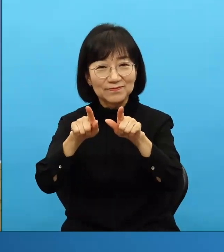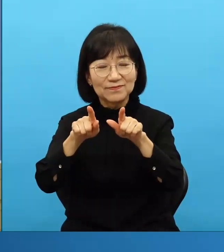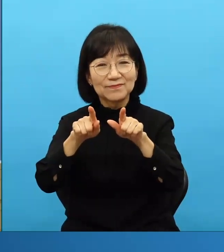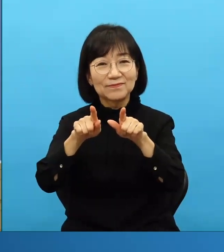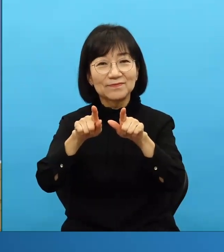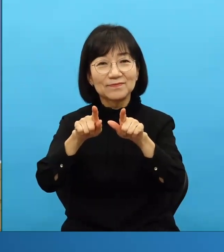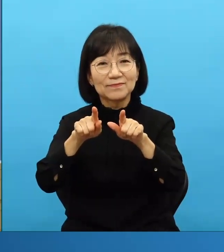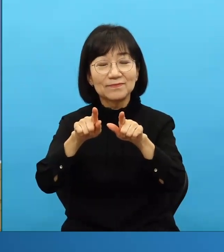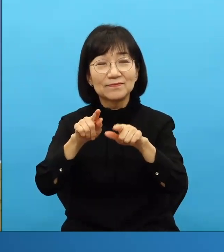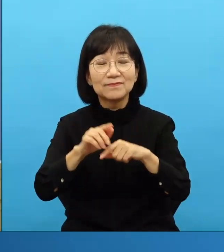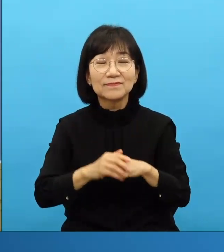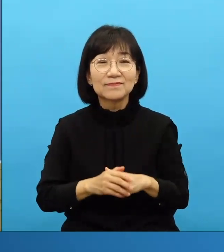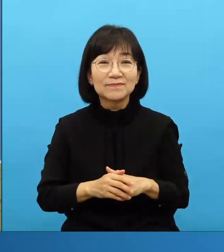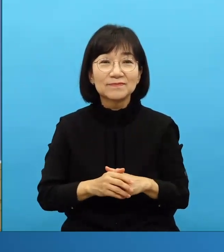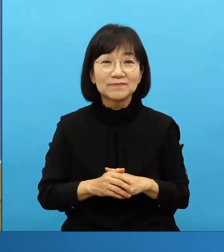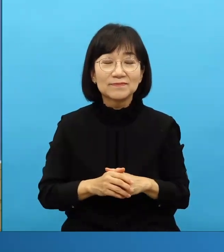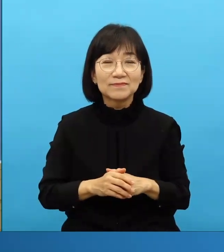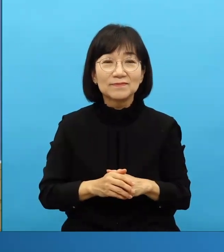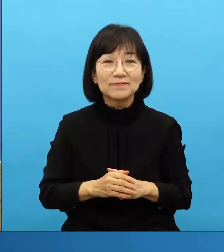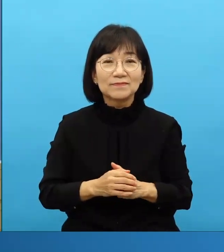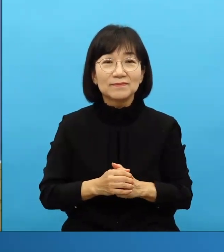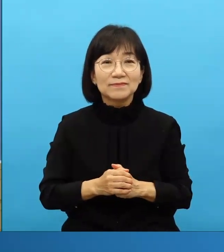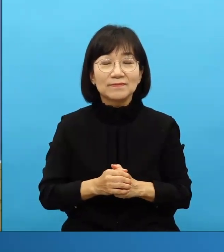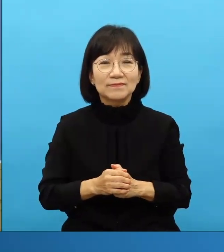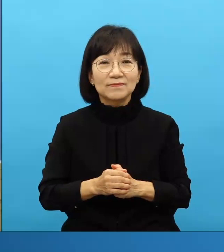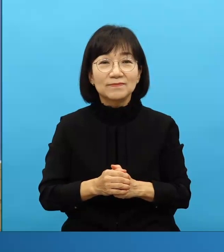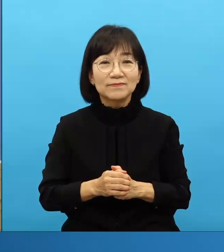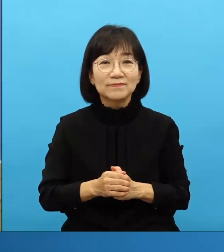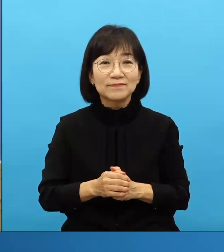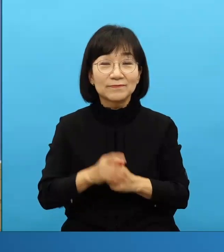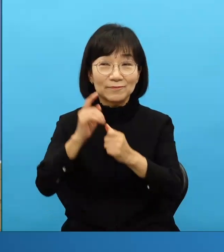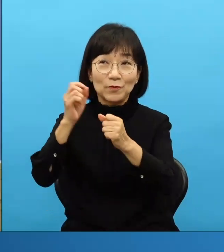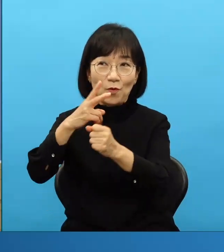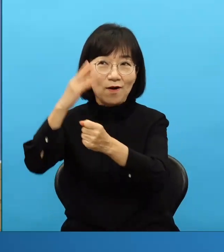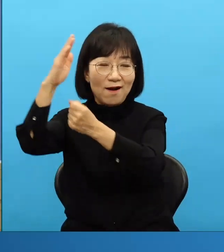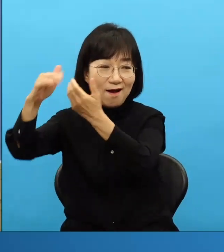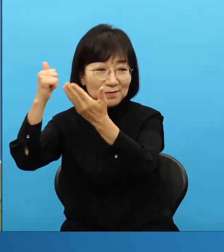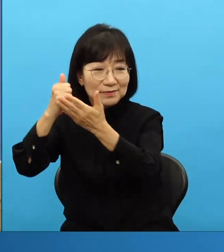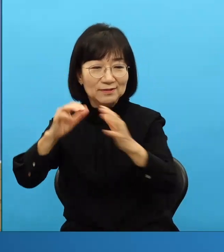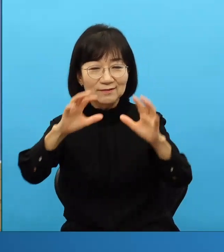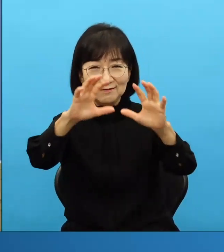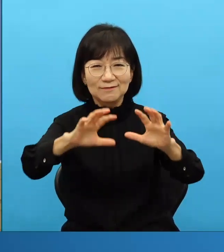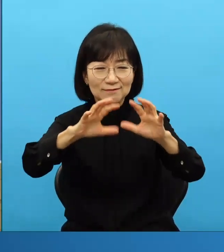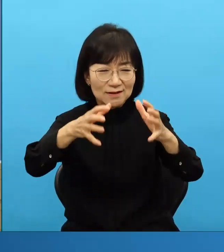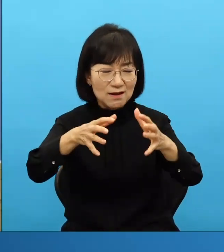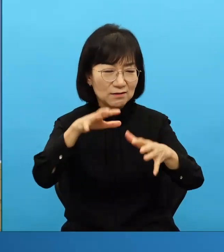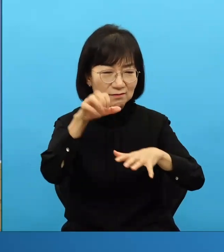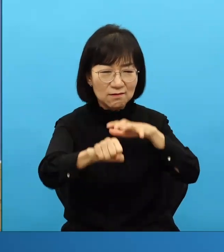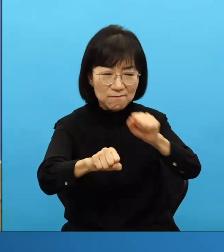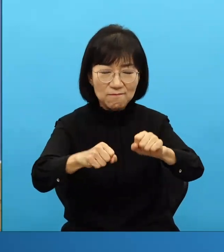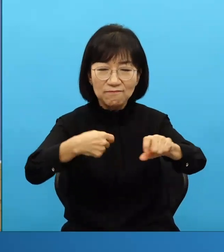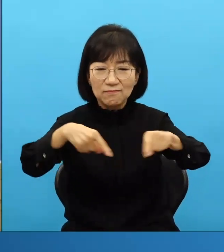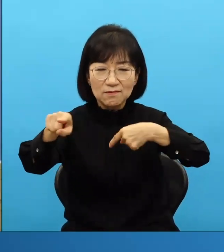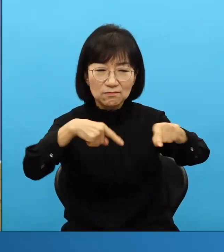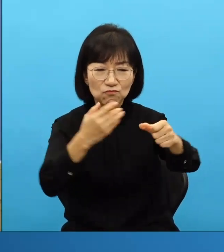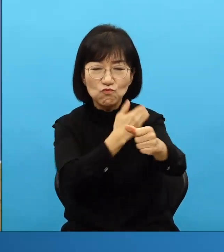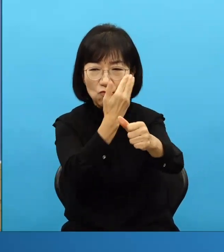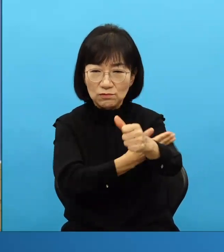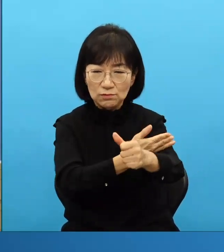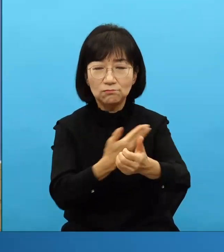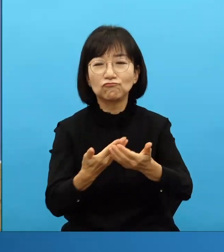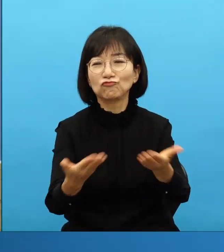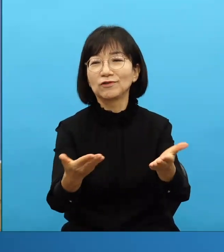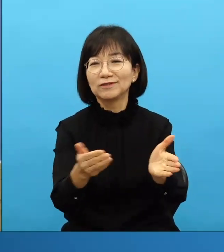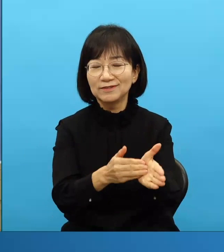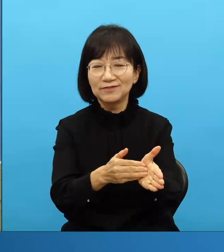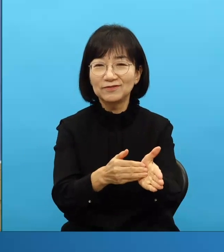be with God. 그 신분에 맞추어 하나님이 세상을 정복하고 다스리는 권세를 주셨어요. And matching up with that status to